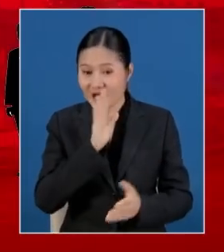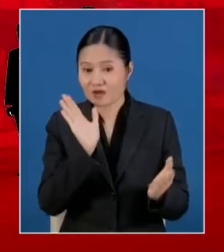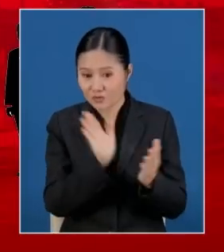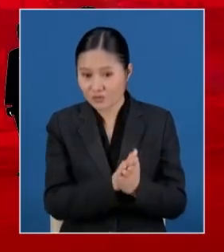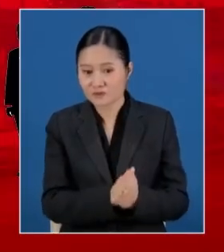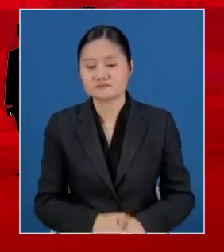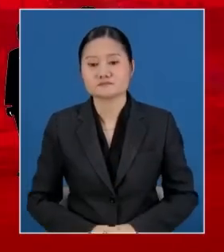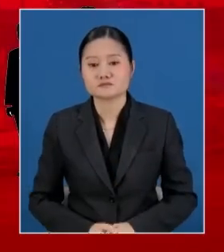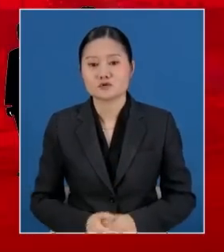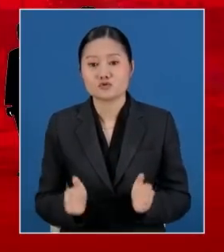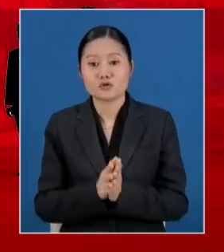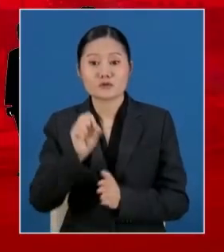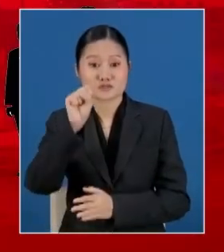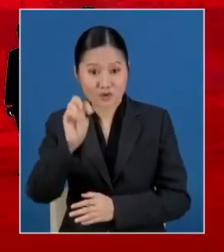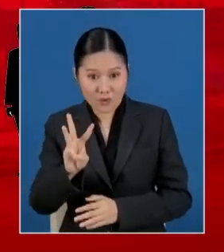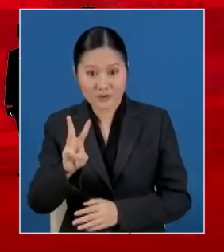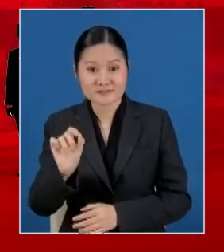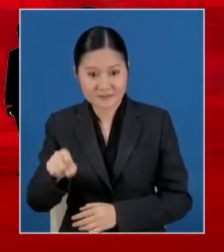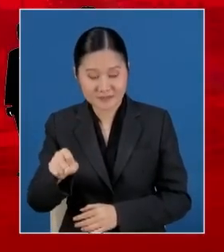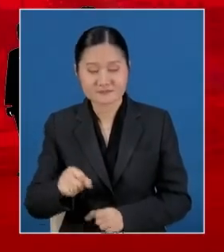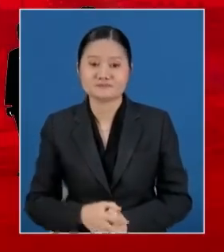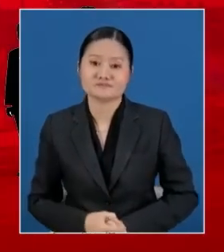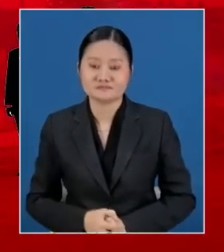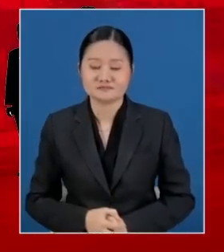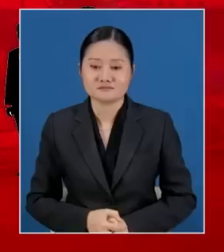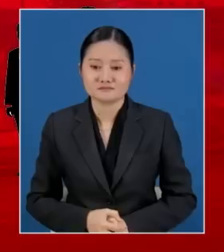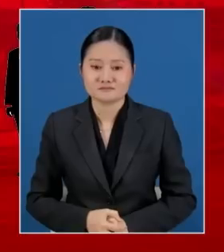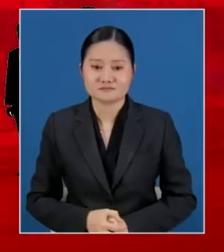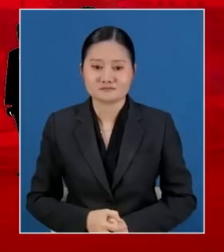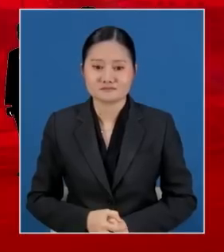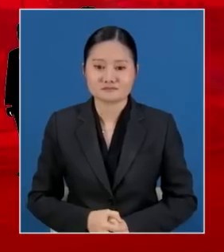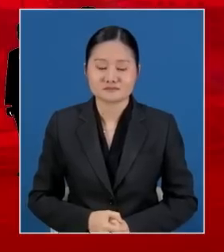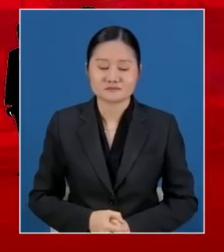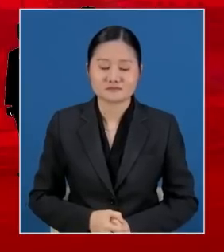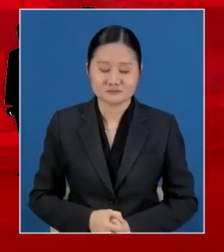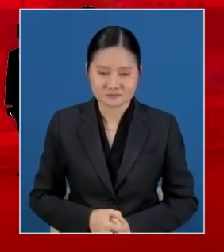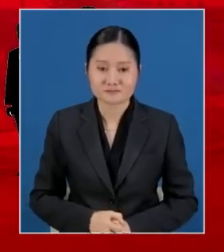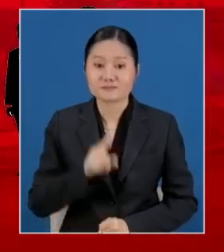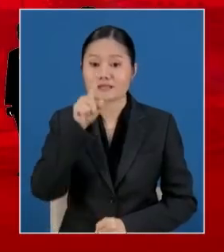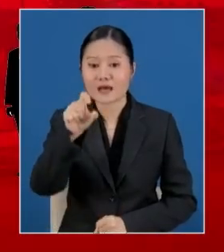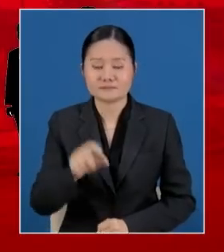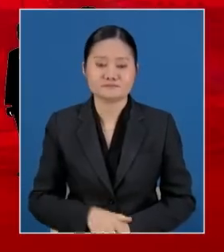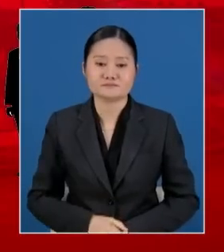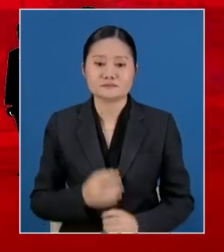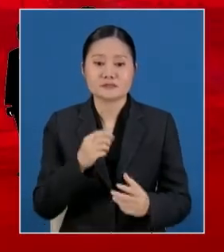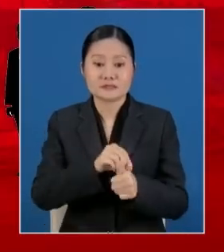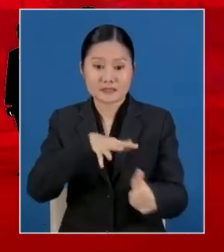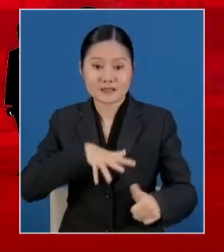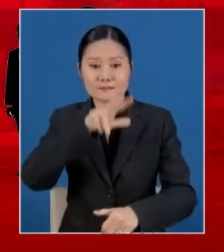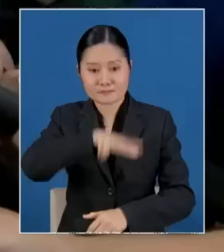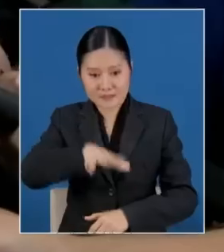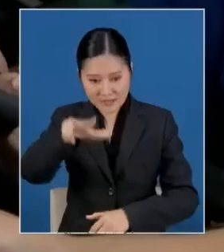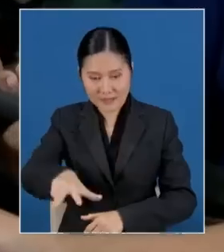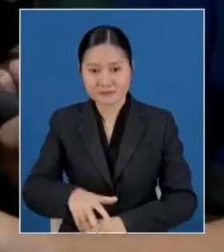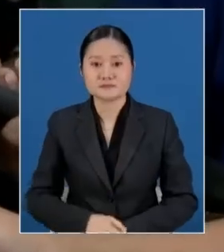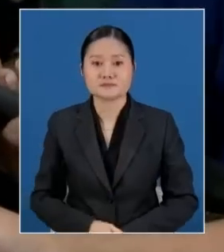ะพ่วงกับเสียงสว.ได้ไงใช่ไหมฮะเพราะฉะนั้นเราก็ต้องไปถามคุณสมศักดิ์เทพสุทินครับหนึ่งในแกนนำพรรคเพื่อไทยคุณส